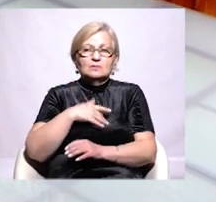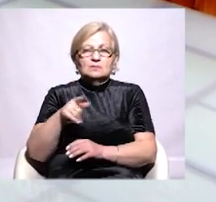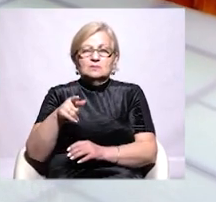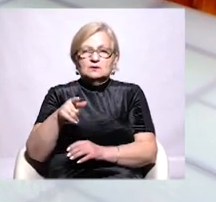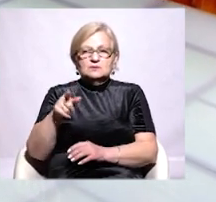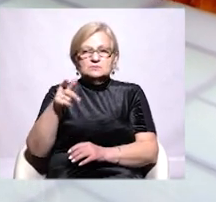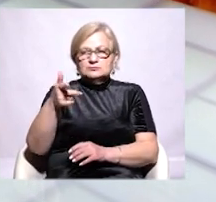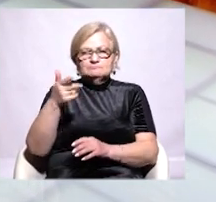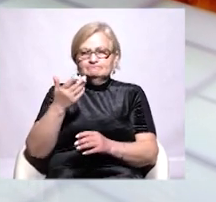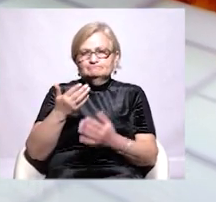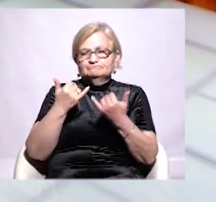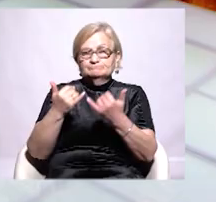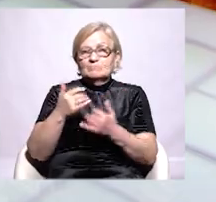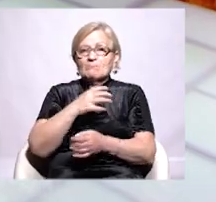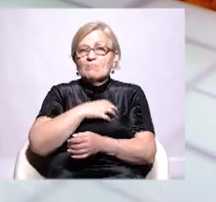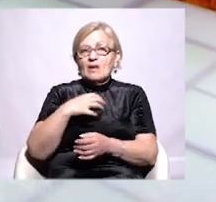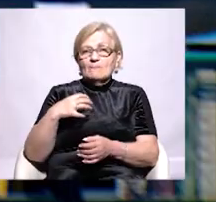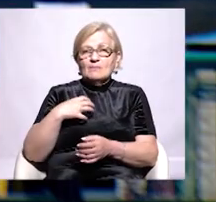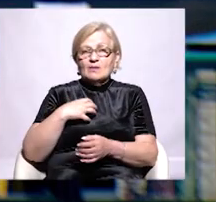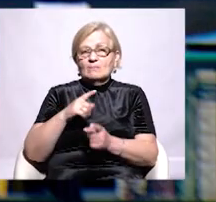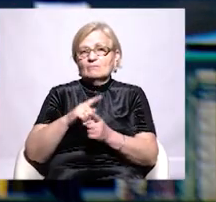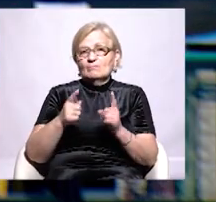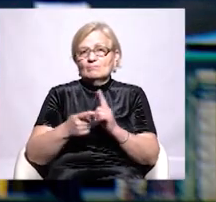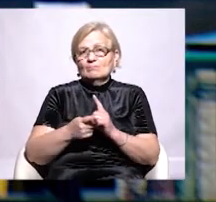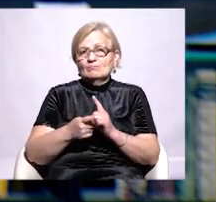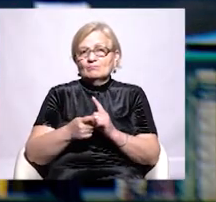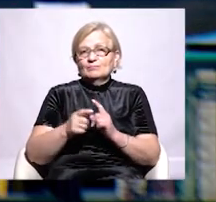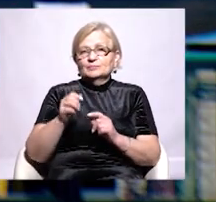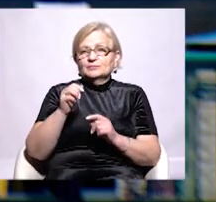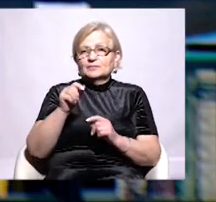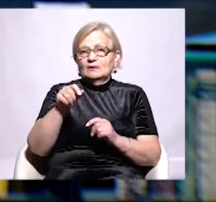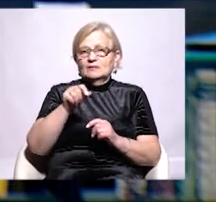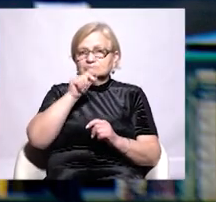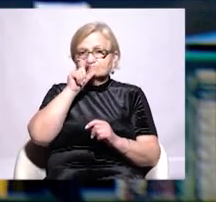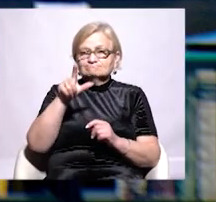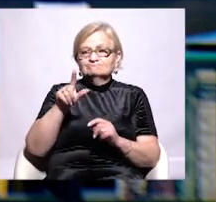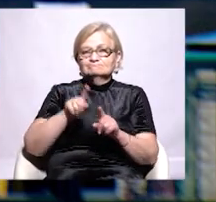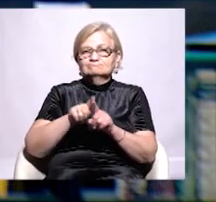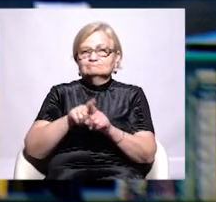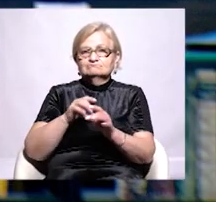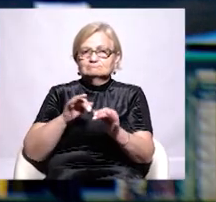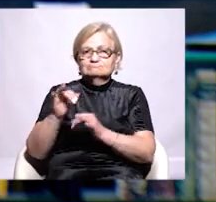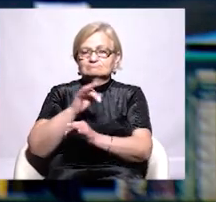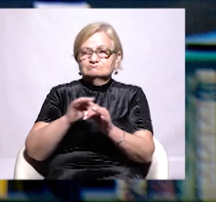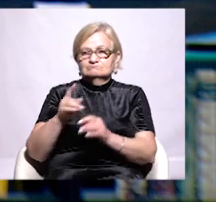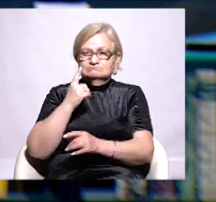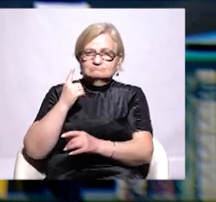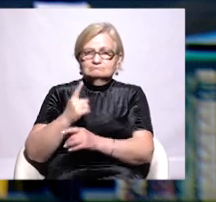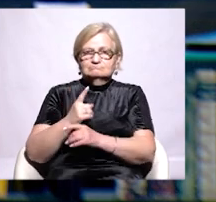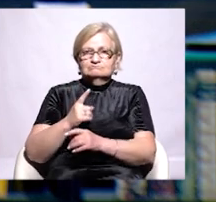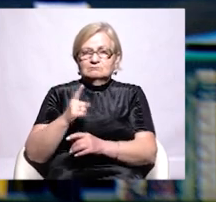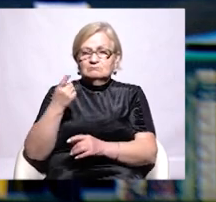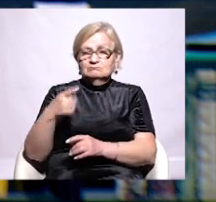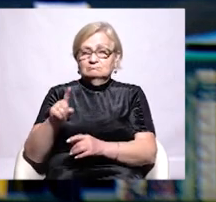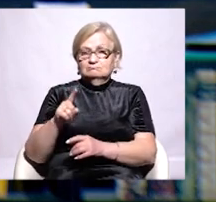თავხედ ვეზირს. მაგრამ ნახეთ, მეფემან აღაღო ბაგენი და შეწყდა მყის ლაპარაკი,